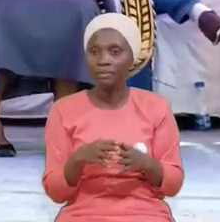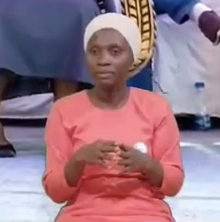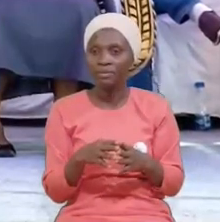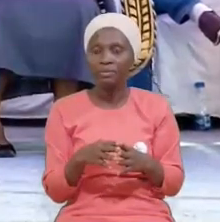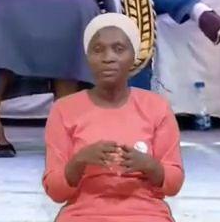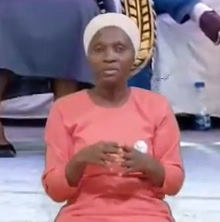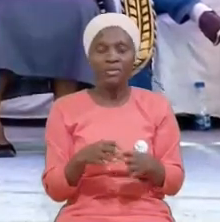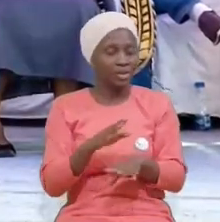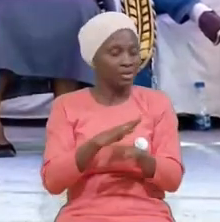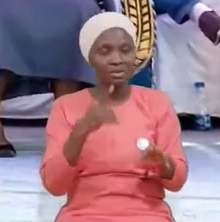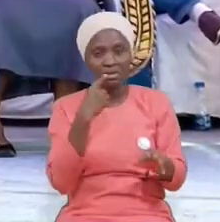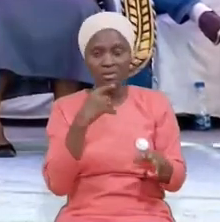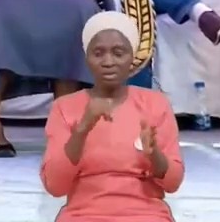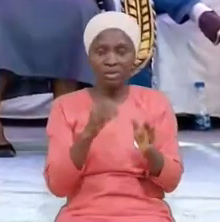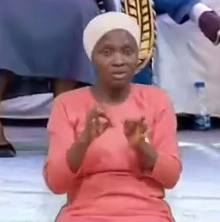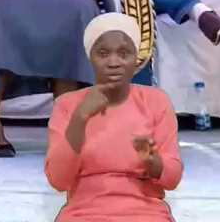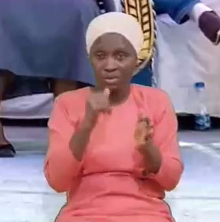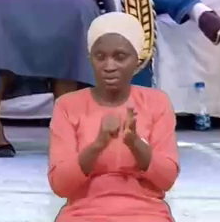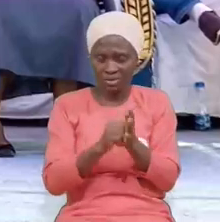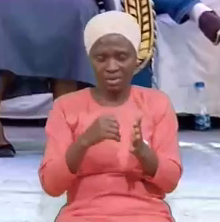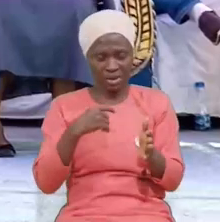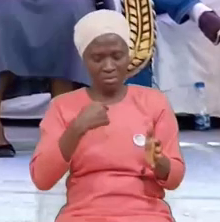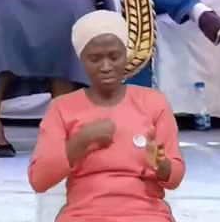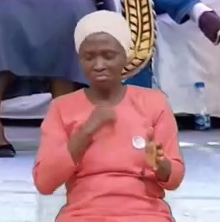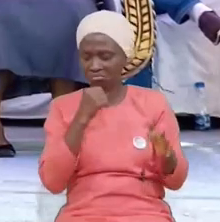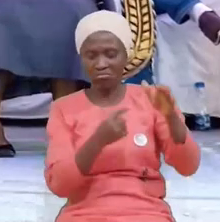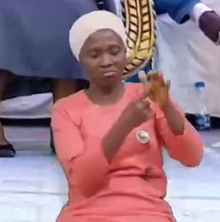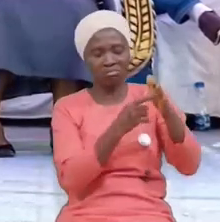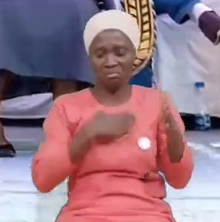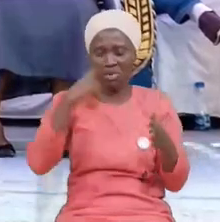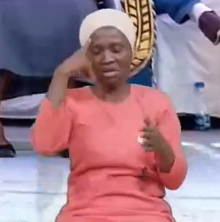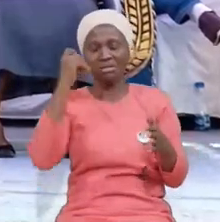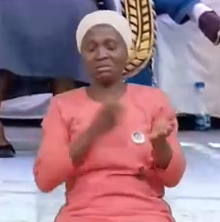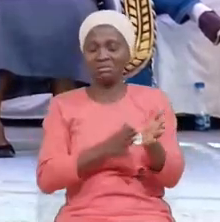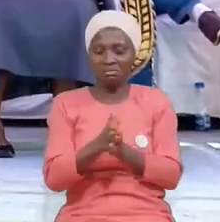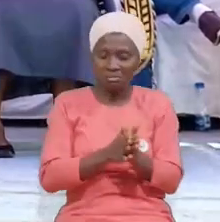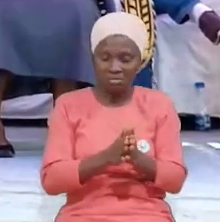sont détruits. Mon aspiration est partie.